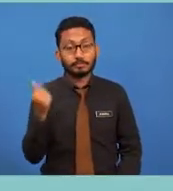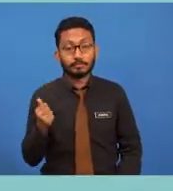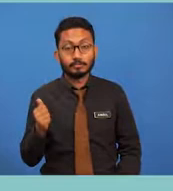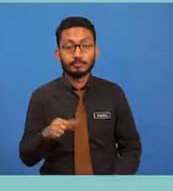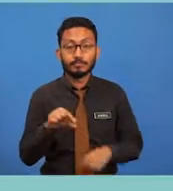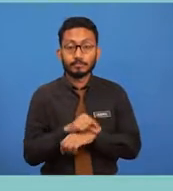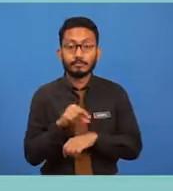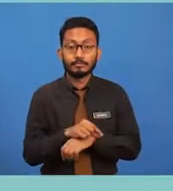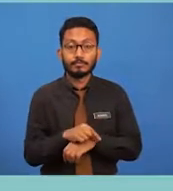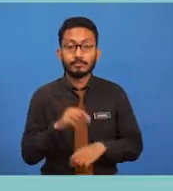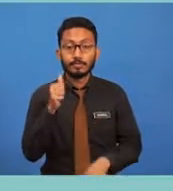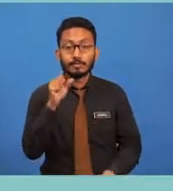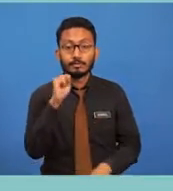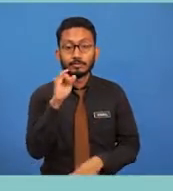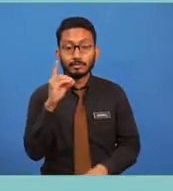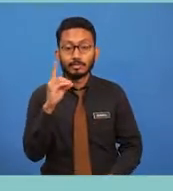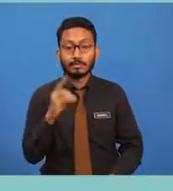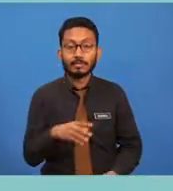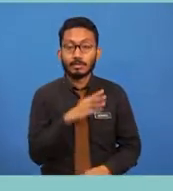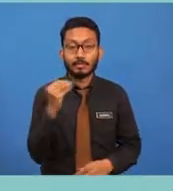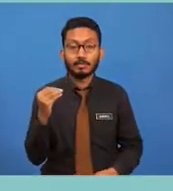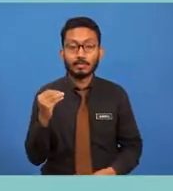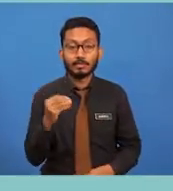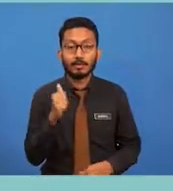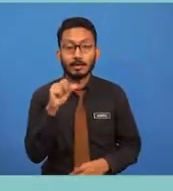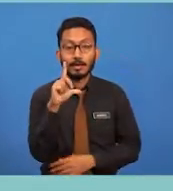kegunaan asid dan alkali?